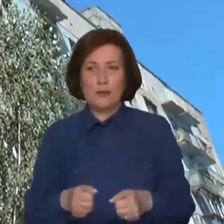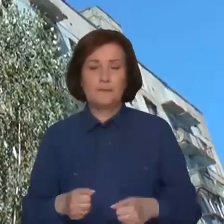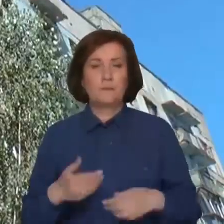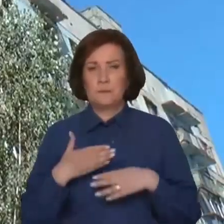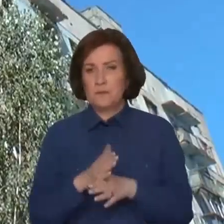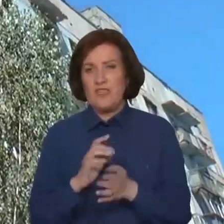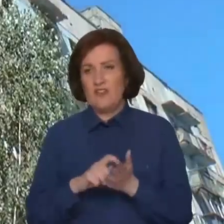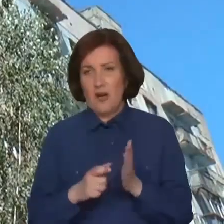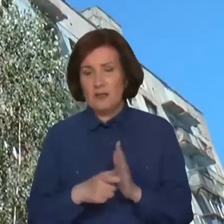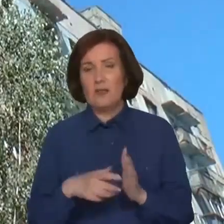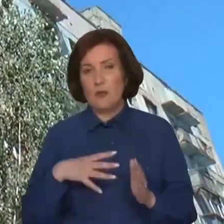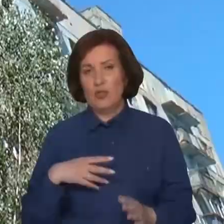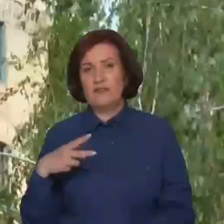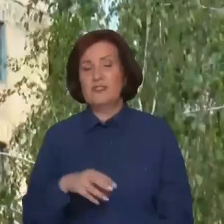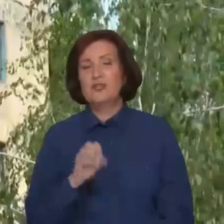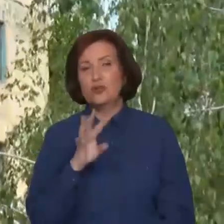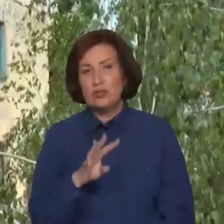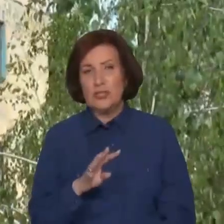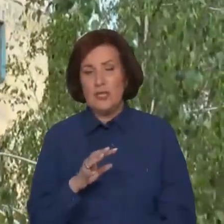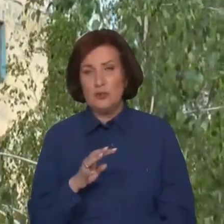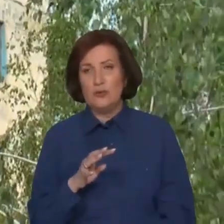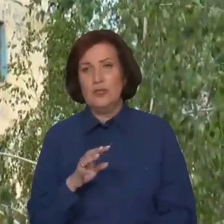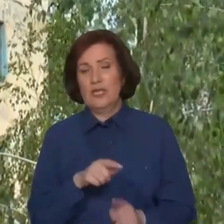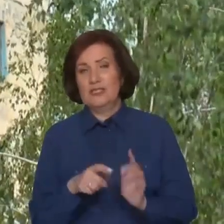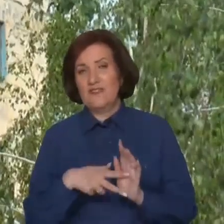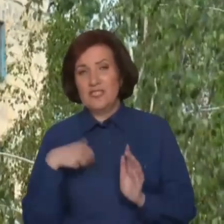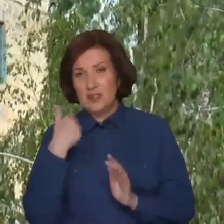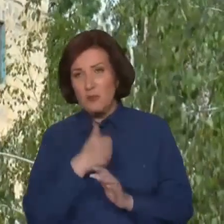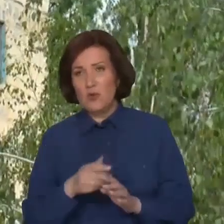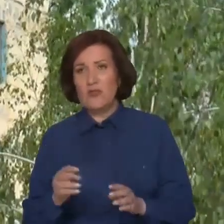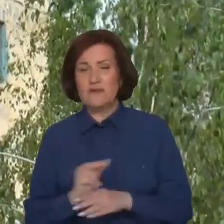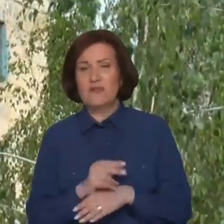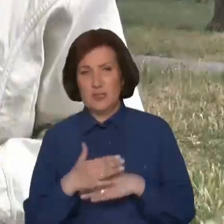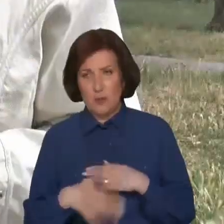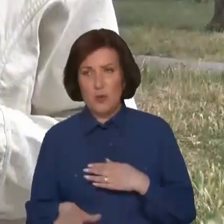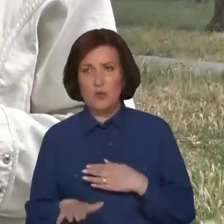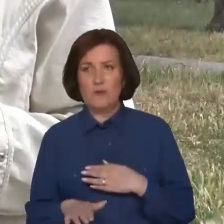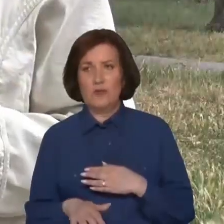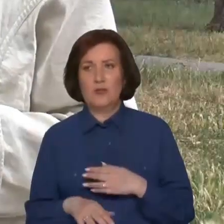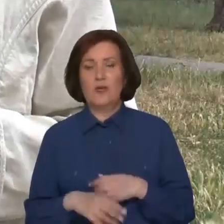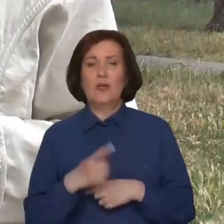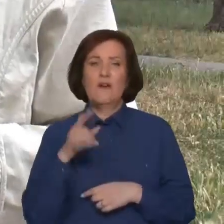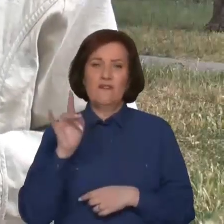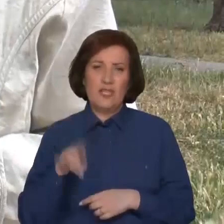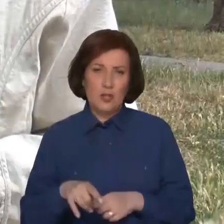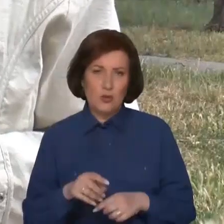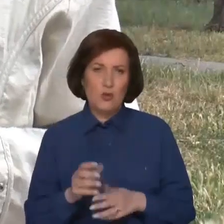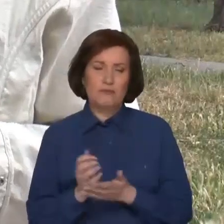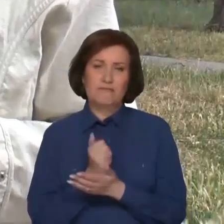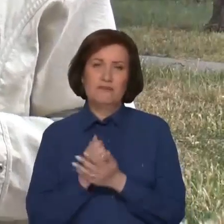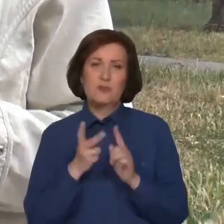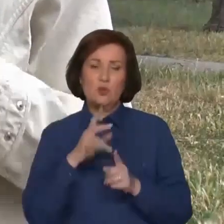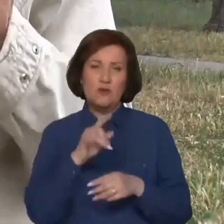Розбита квартира у жінки була і в 2014-му. За 8 років все відремонтували. Одне вікно, потім